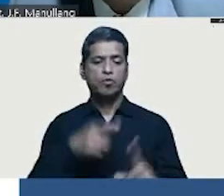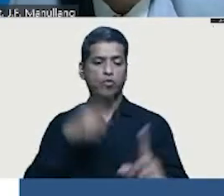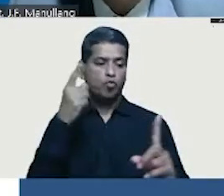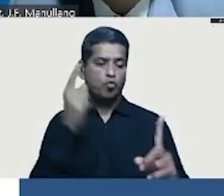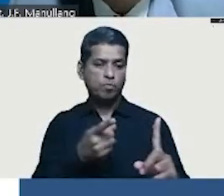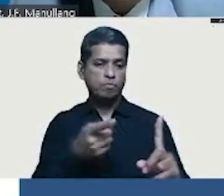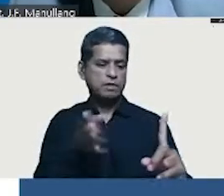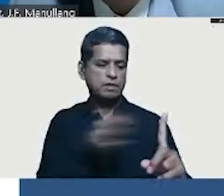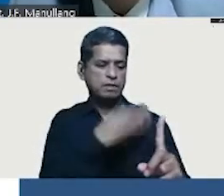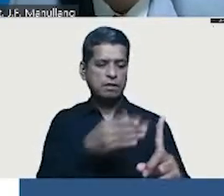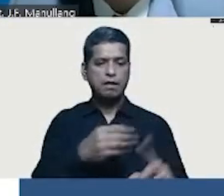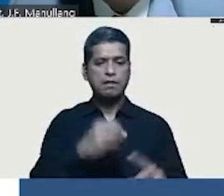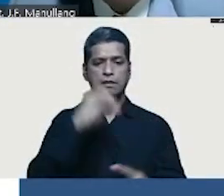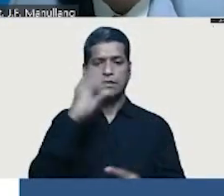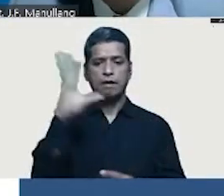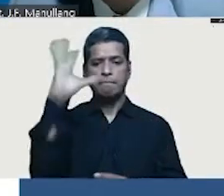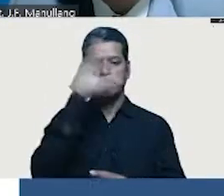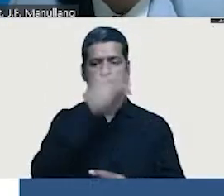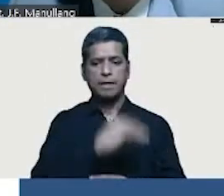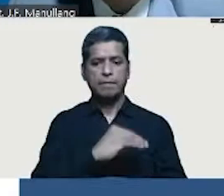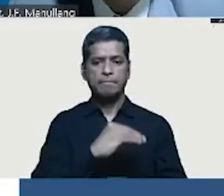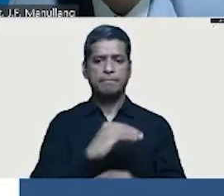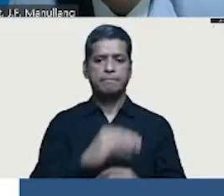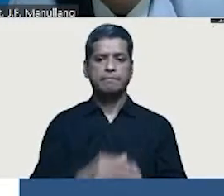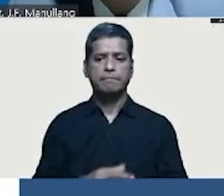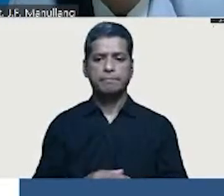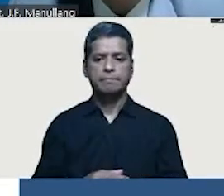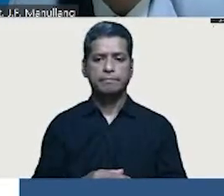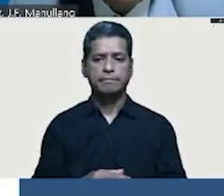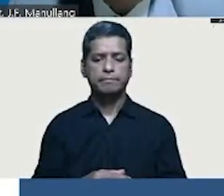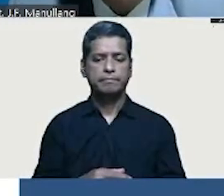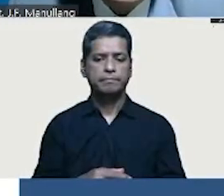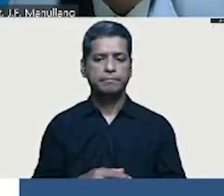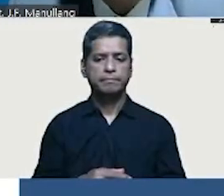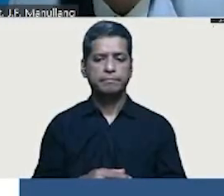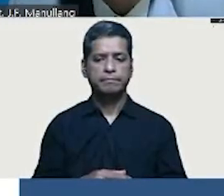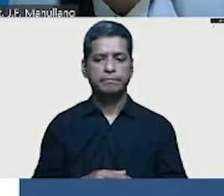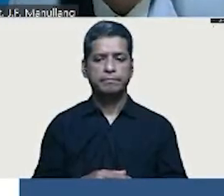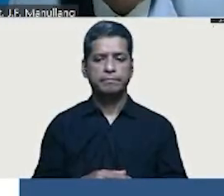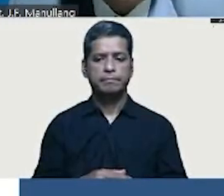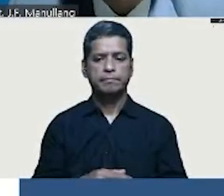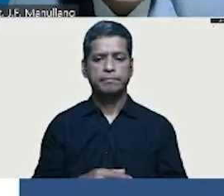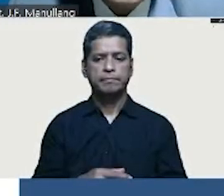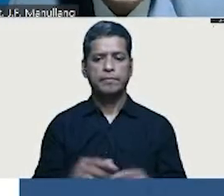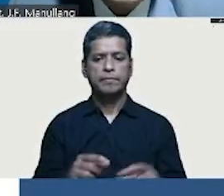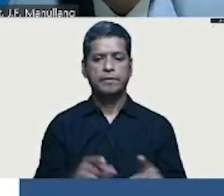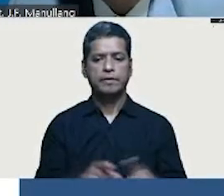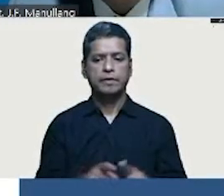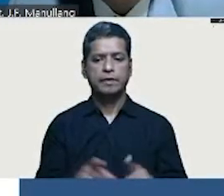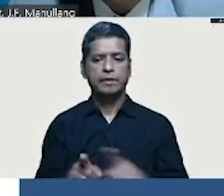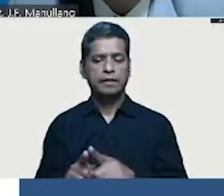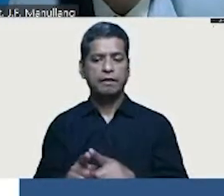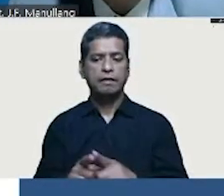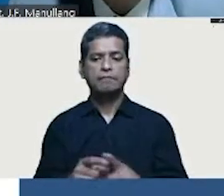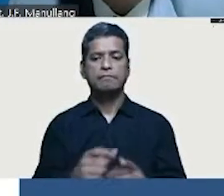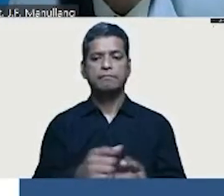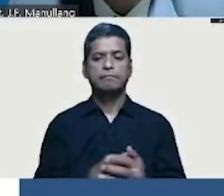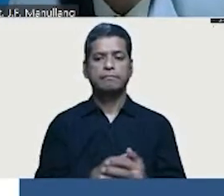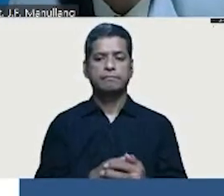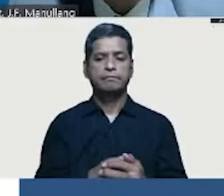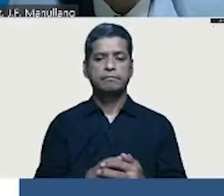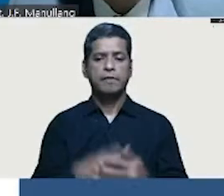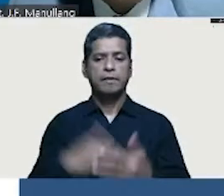tentunya mereka itu ialah yang menyembah binatang itu dan juga untungnya dan yang